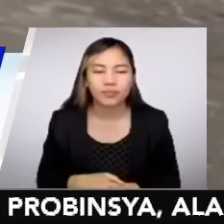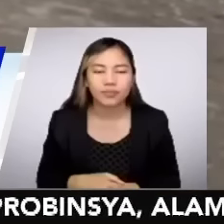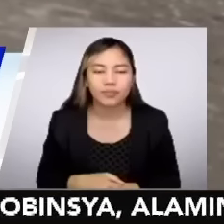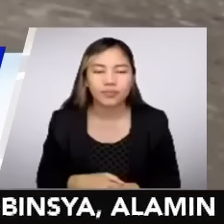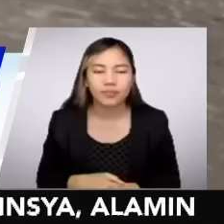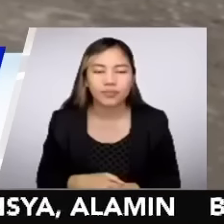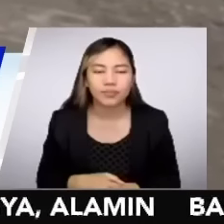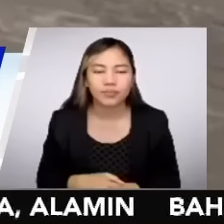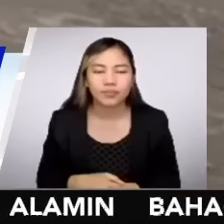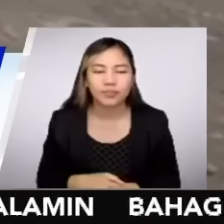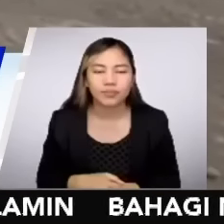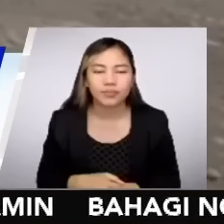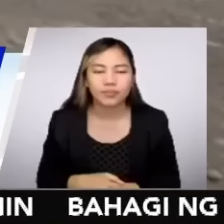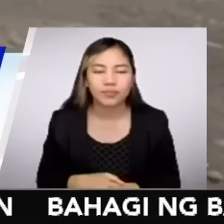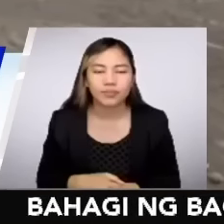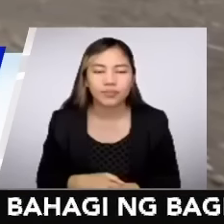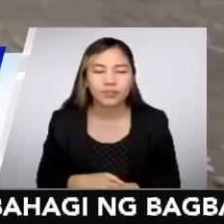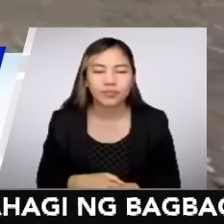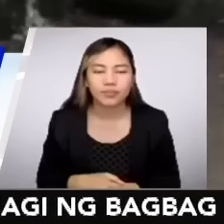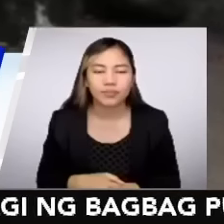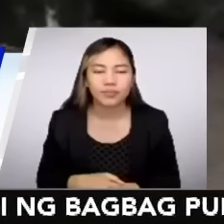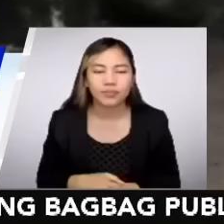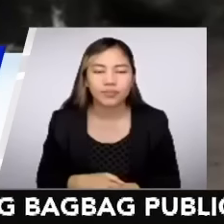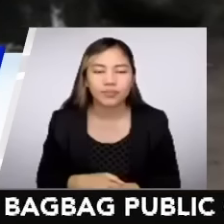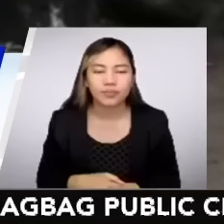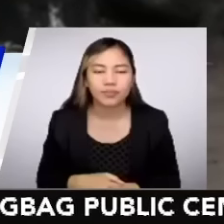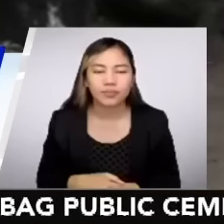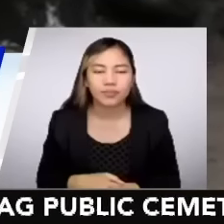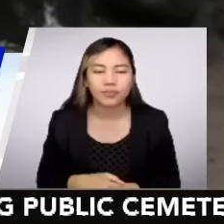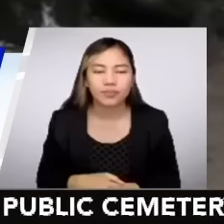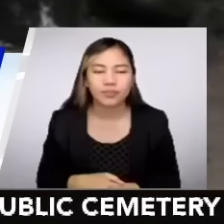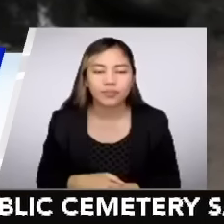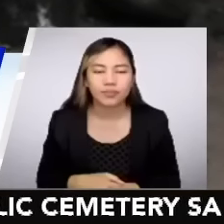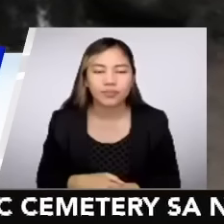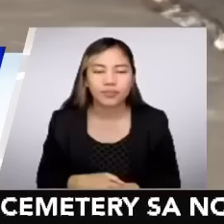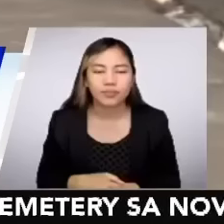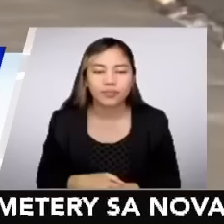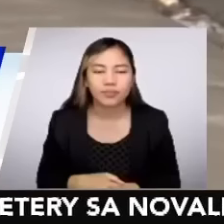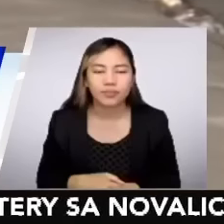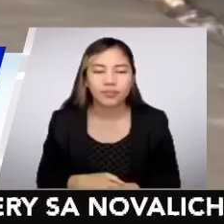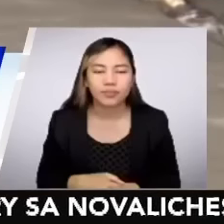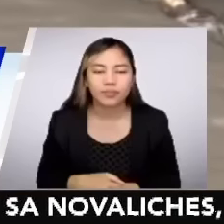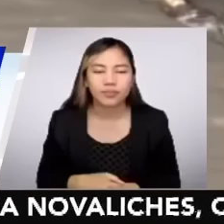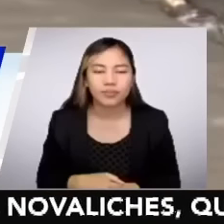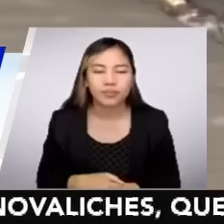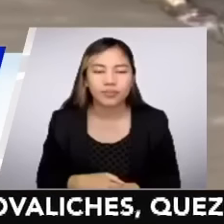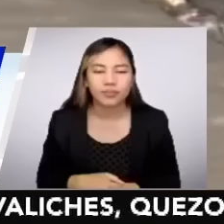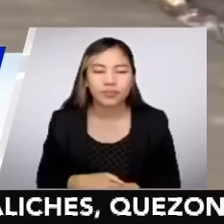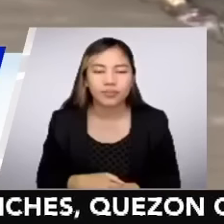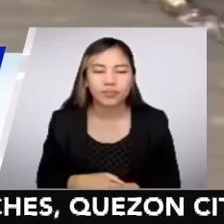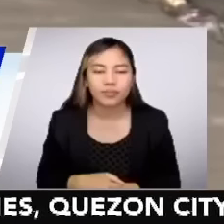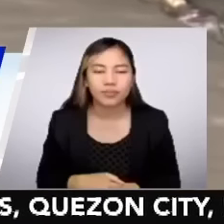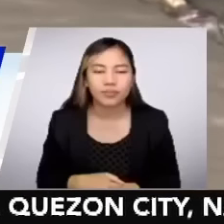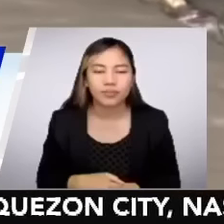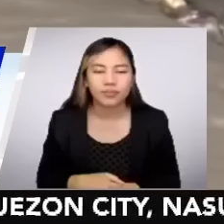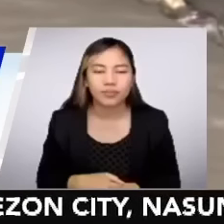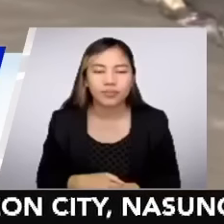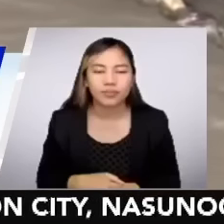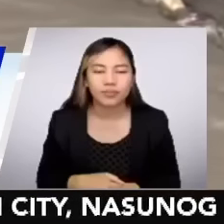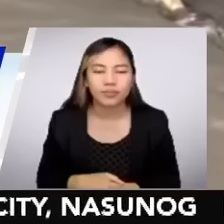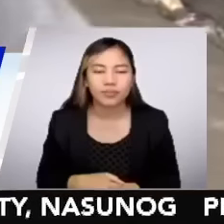2. May inilatag na rin na tali sa bukana ng sementeryo para mas maayos ang sistema ng mga papasok at